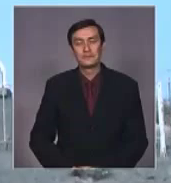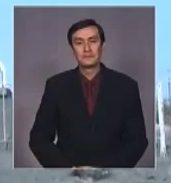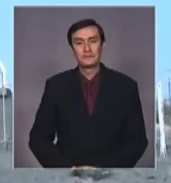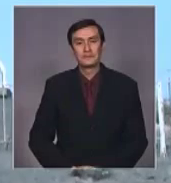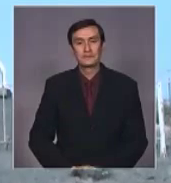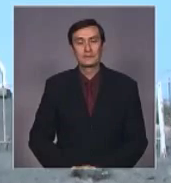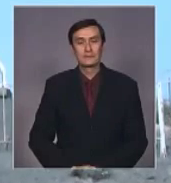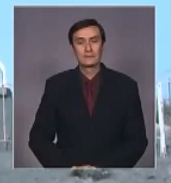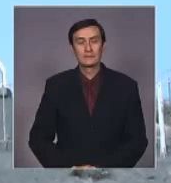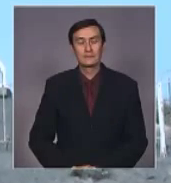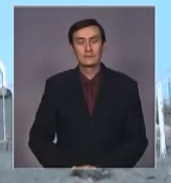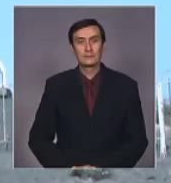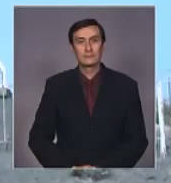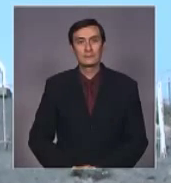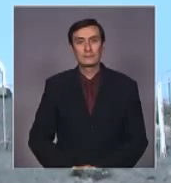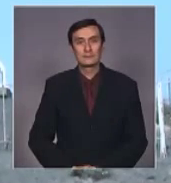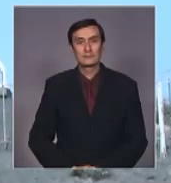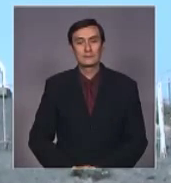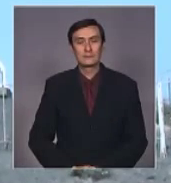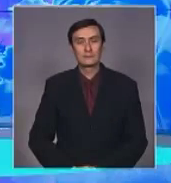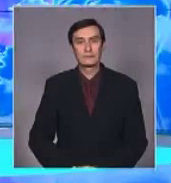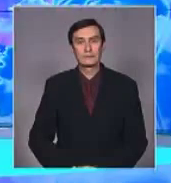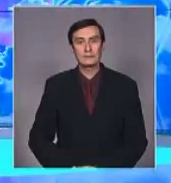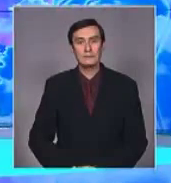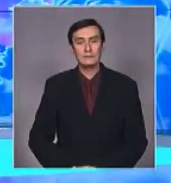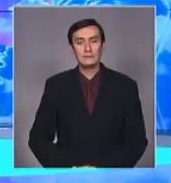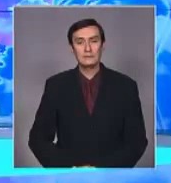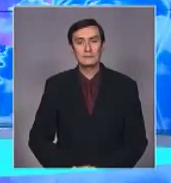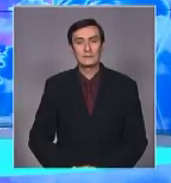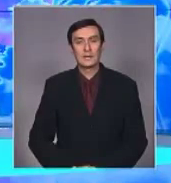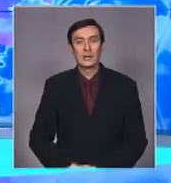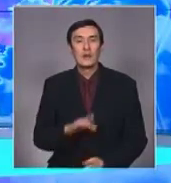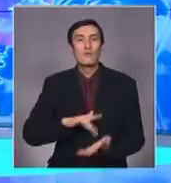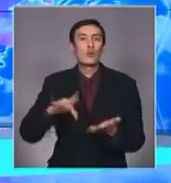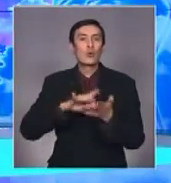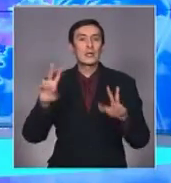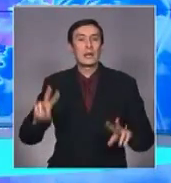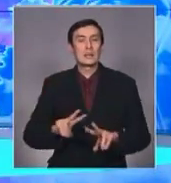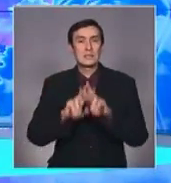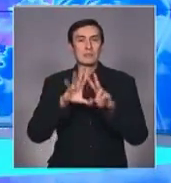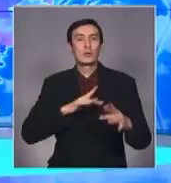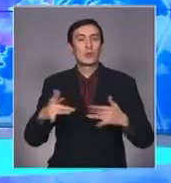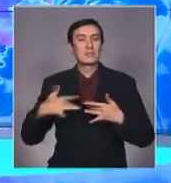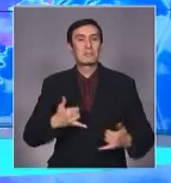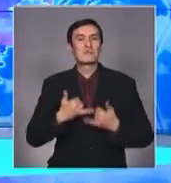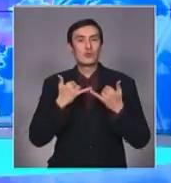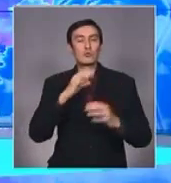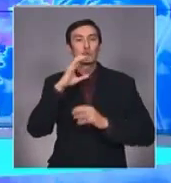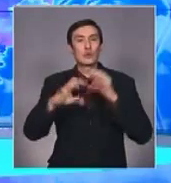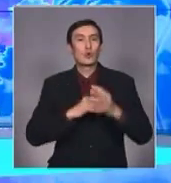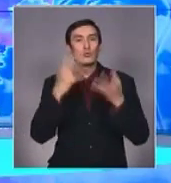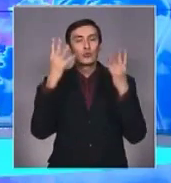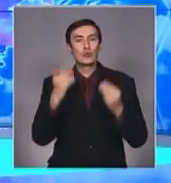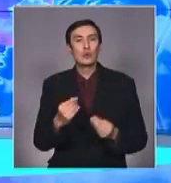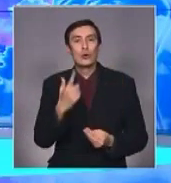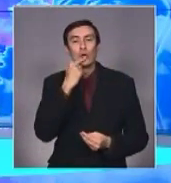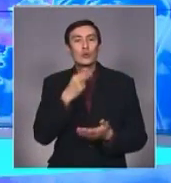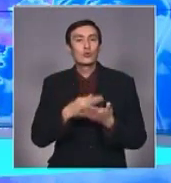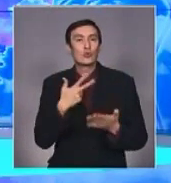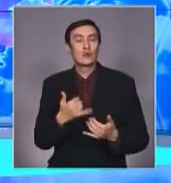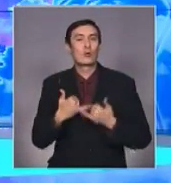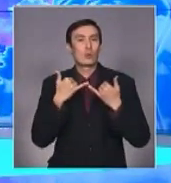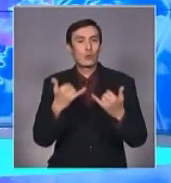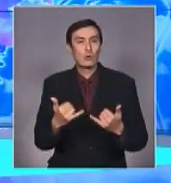Ренат Дусалиев, Мангистауская область. В Астане прошел концерт, посвященный Международному дню донора